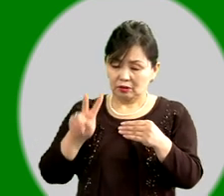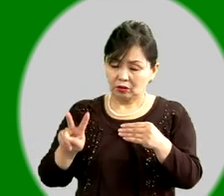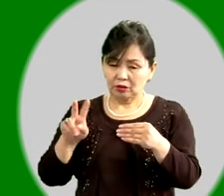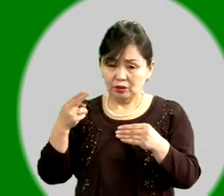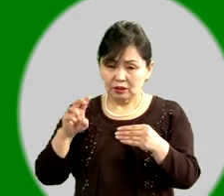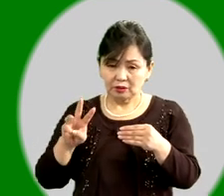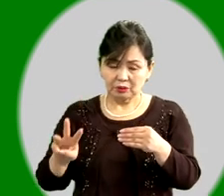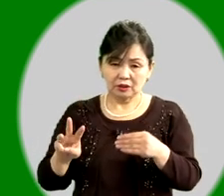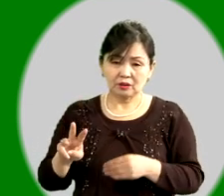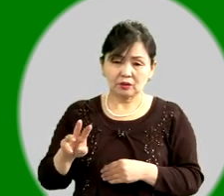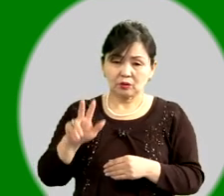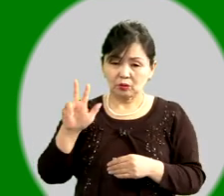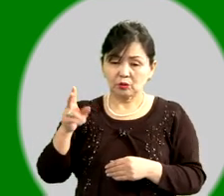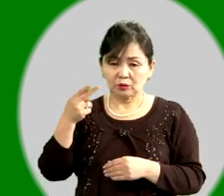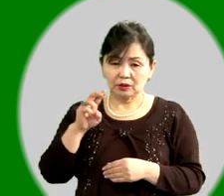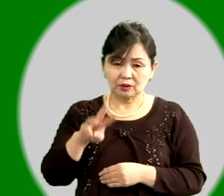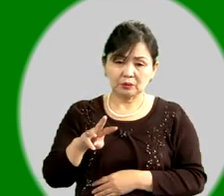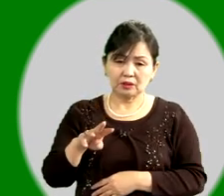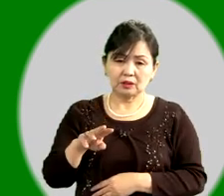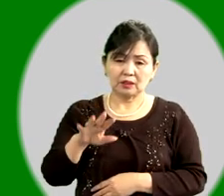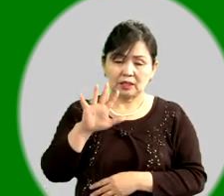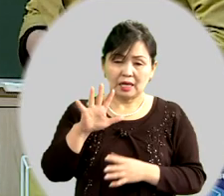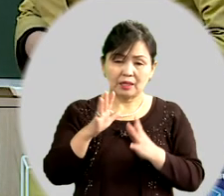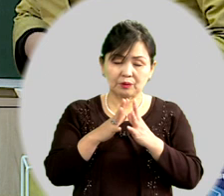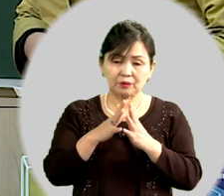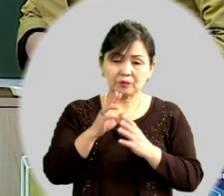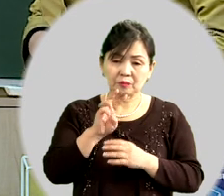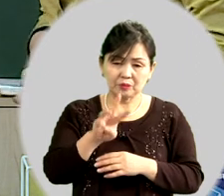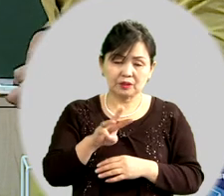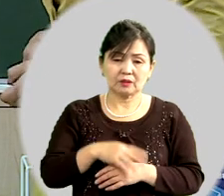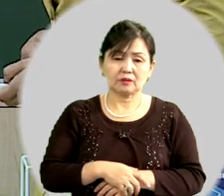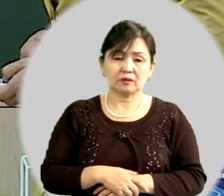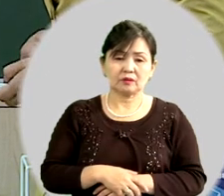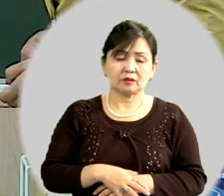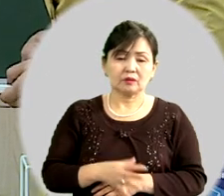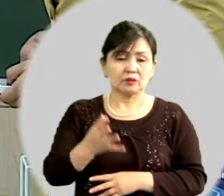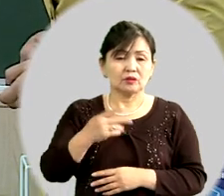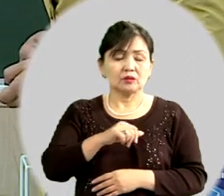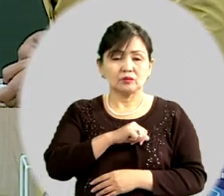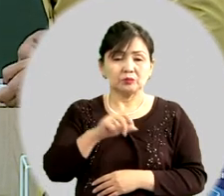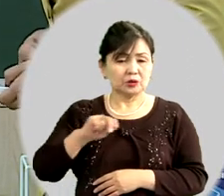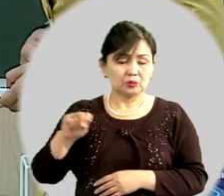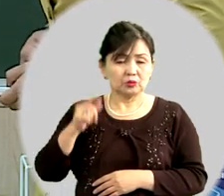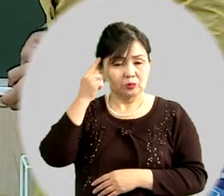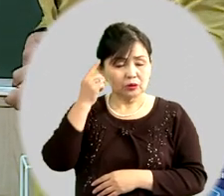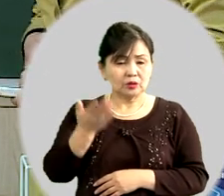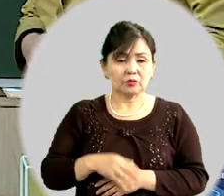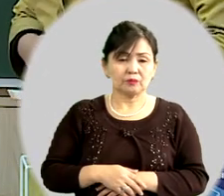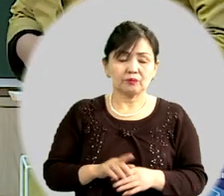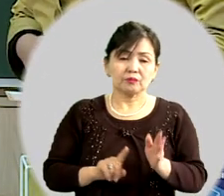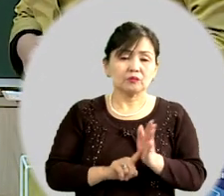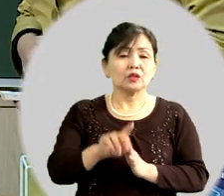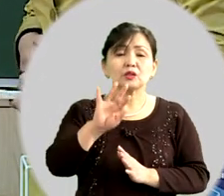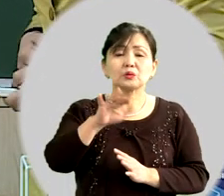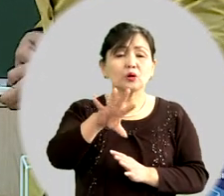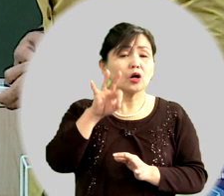дециметр, 3 дециметр, 10 метр гэсэн хэмжээтэй байна. За, тэгвэл эхлээд бид юг олох